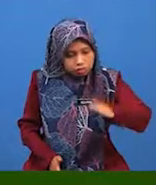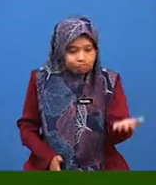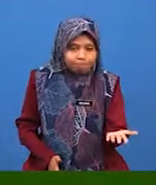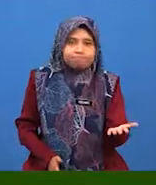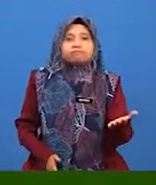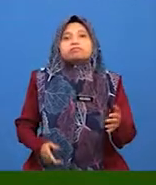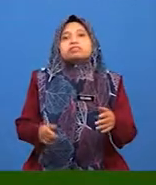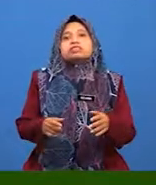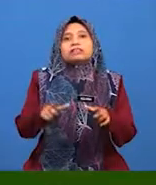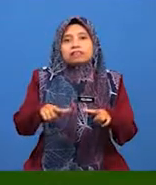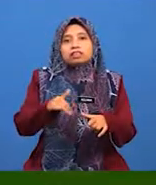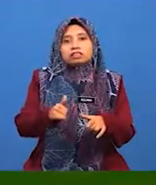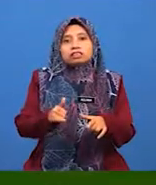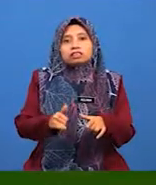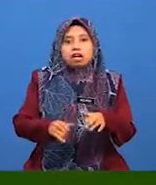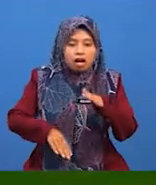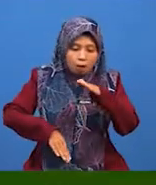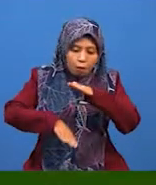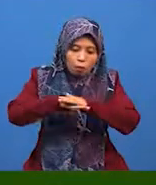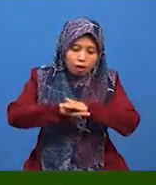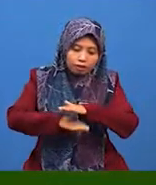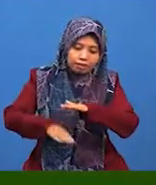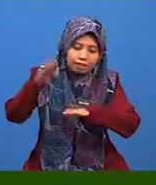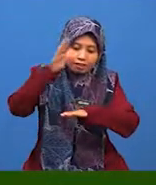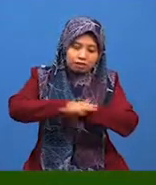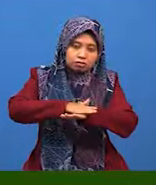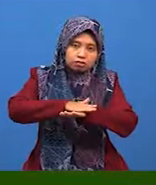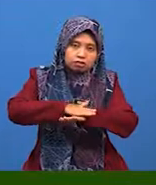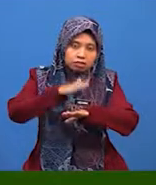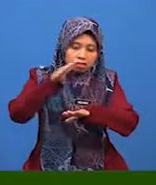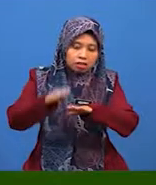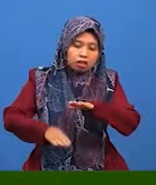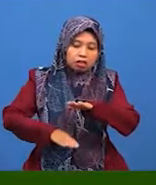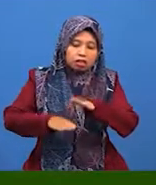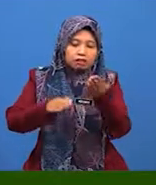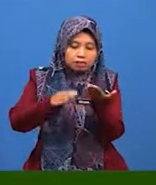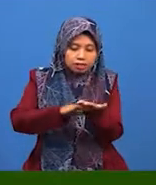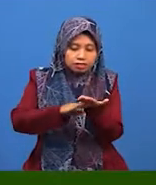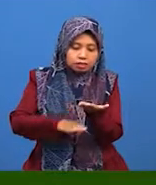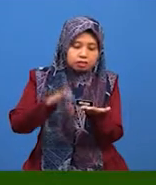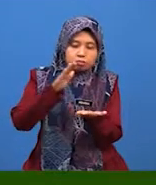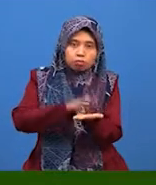Yang di bawah ke atas dan yang di atas ke bawah.